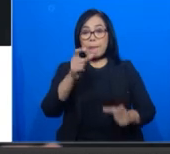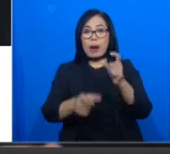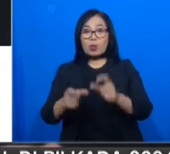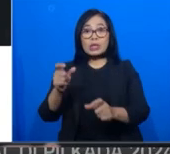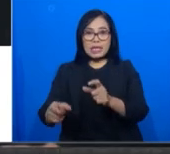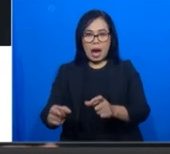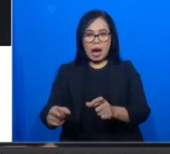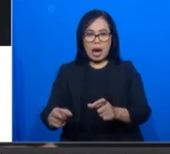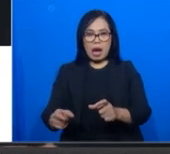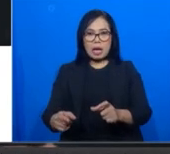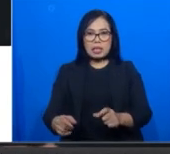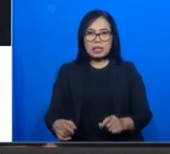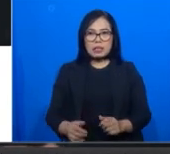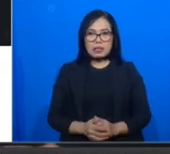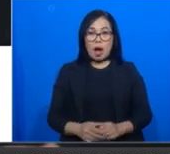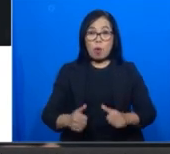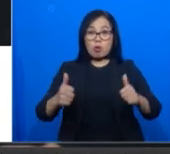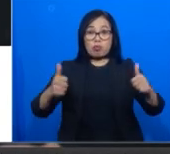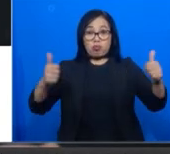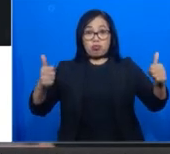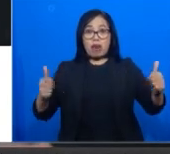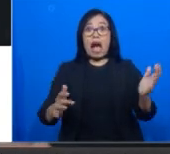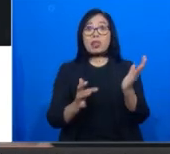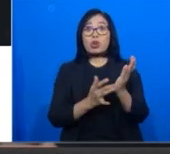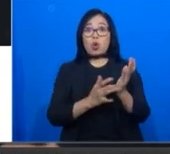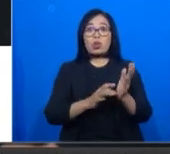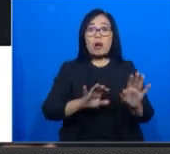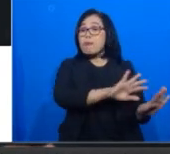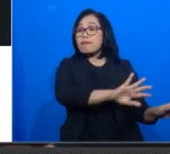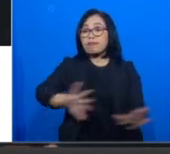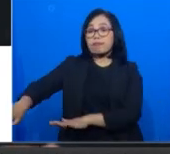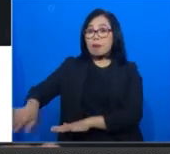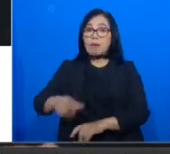oleh modernisasi. Jangan teknologi menggerus manusia.